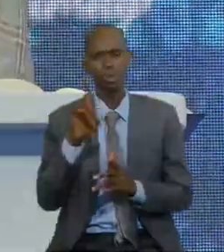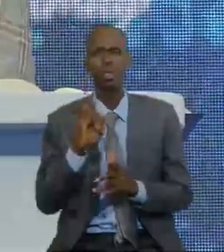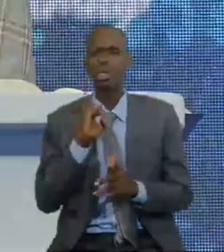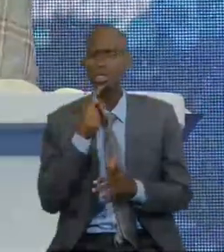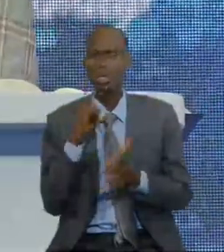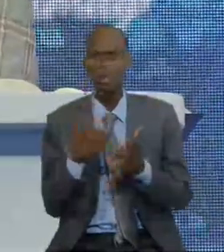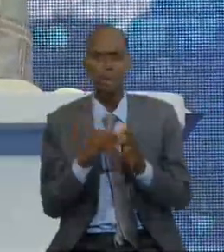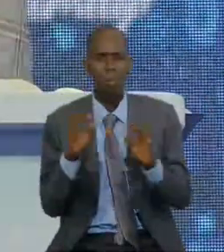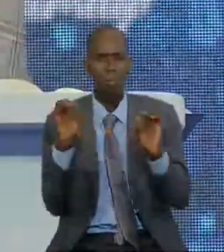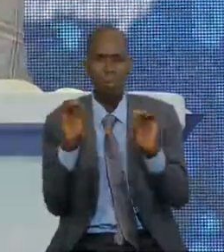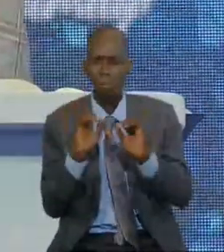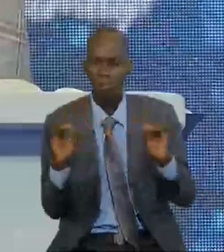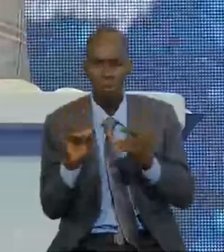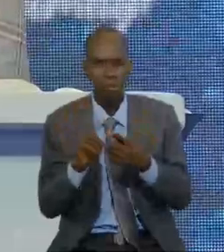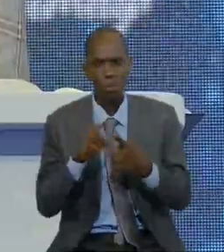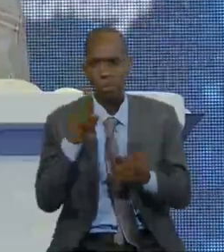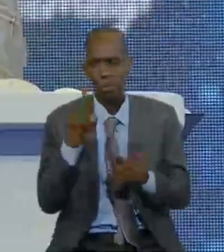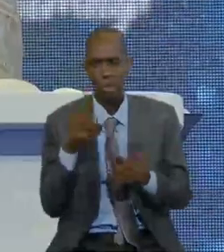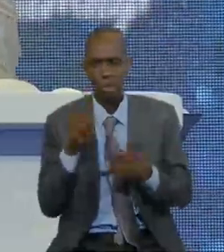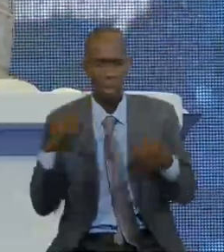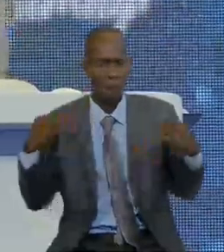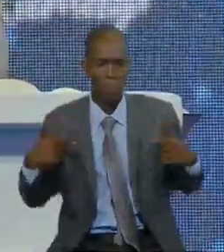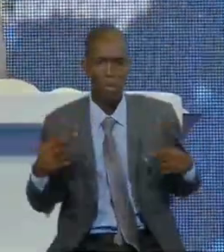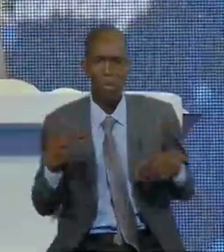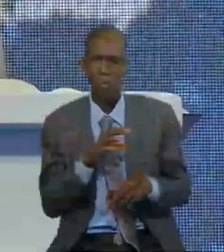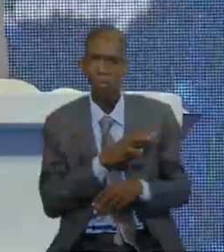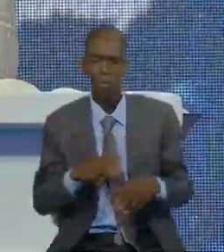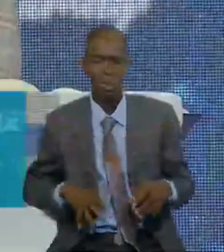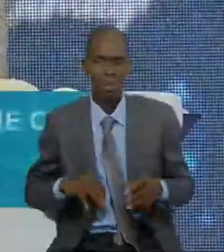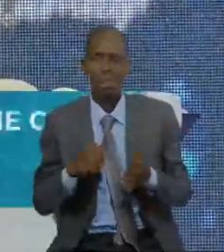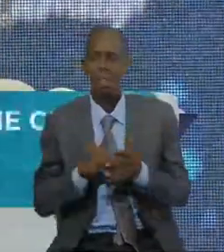et 17 la douleur de Christ